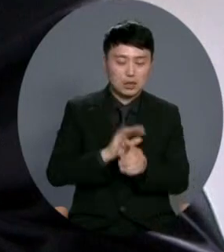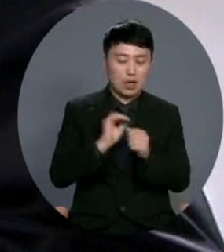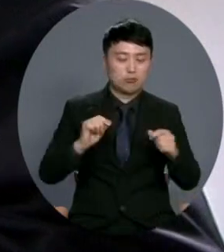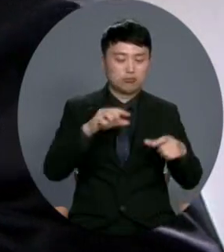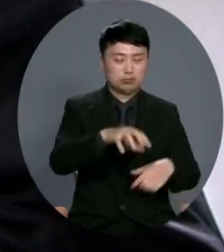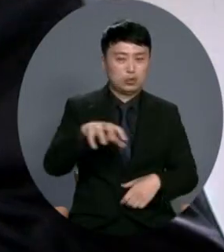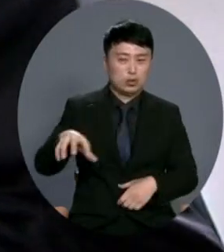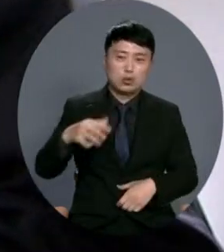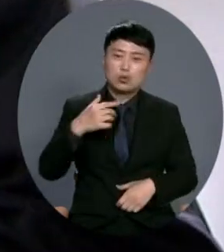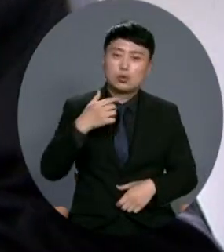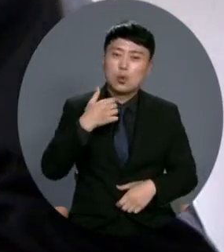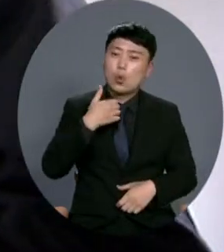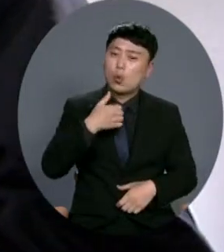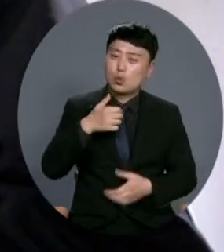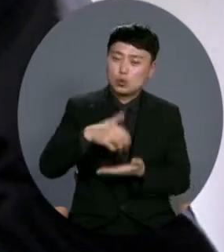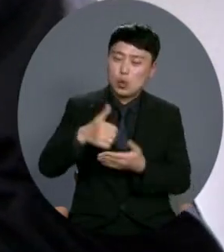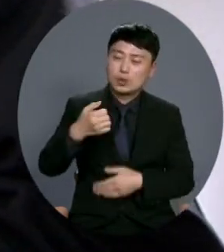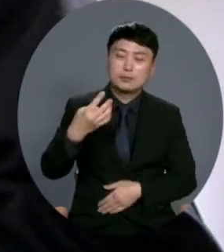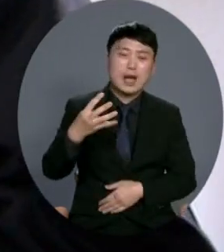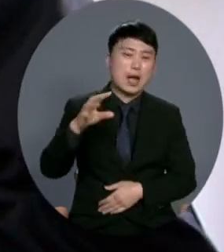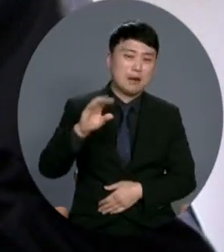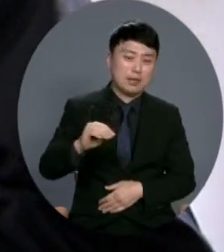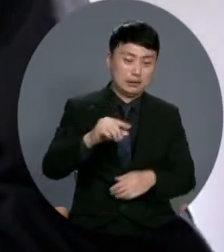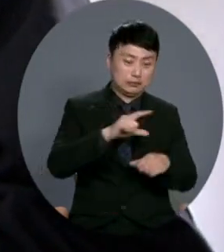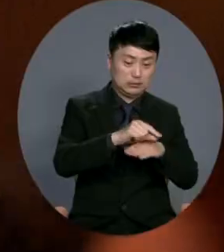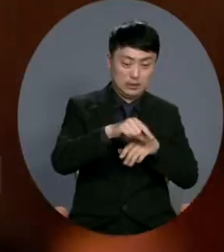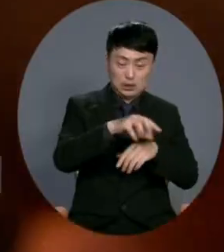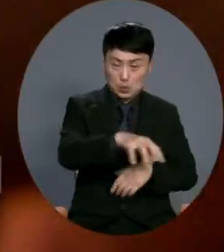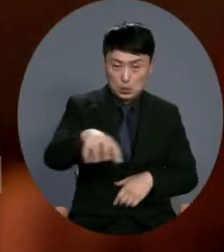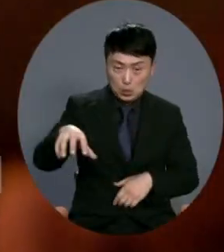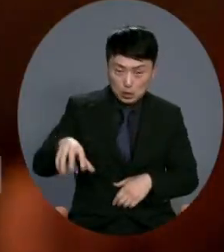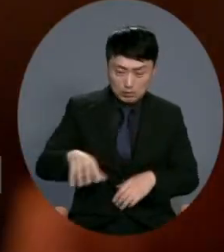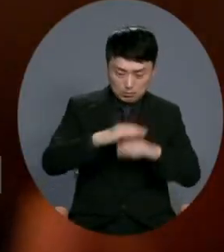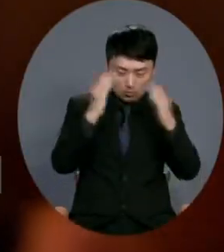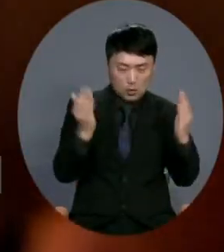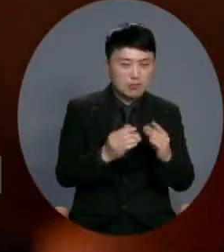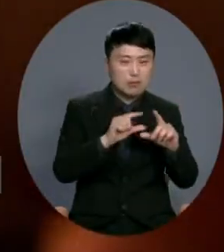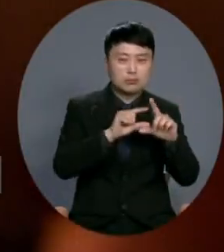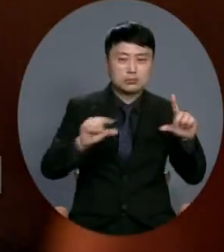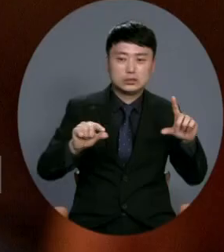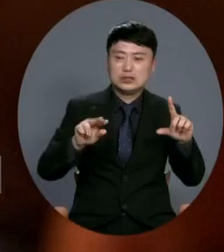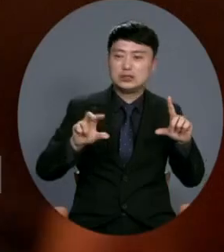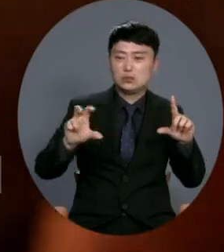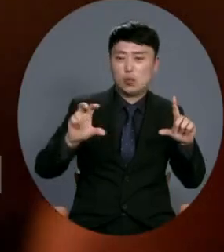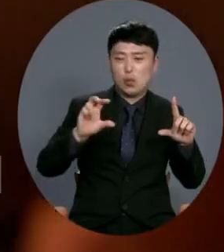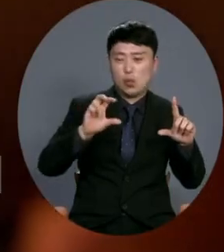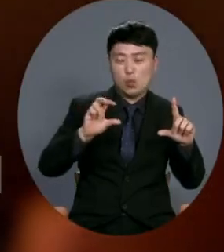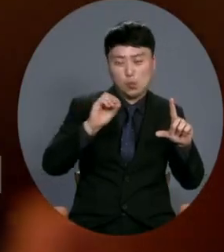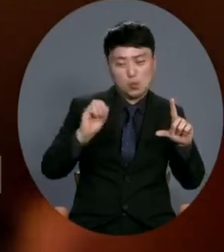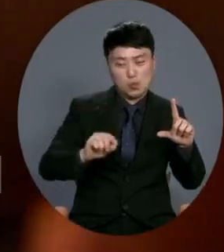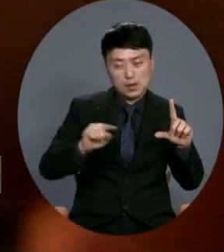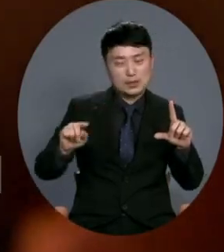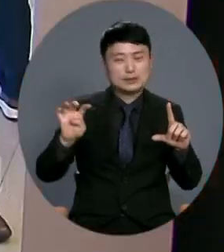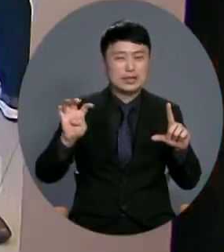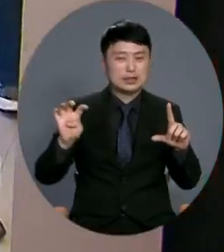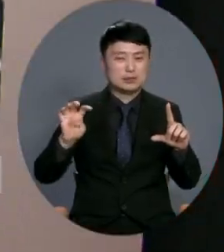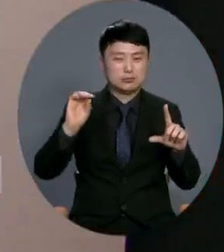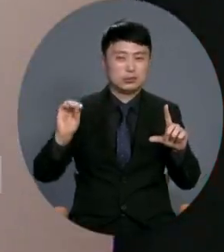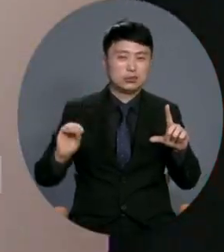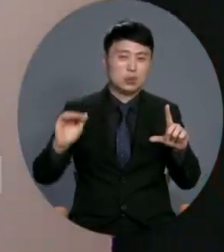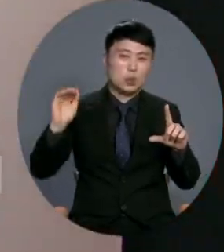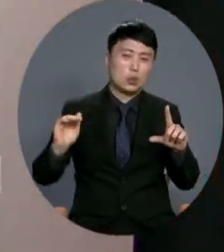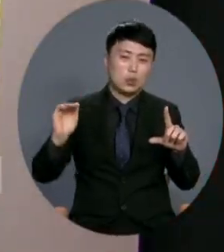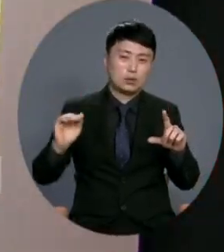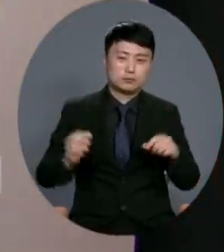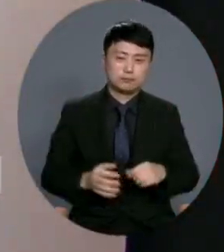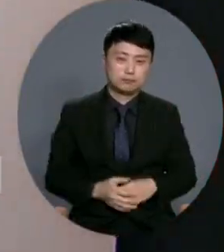경북은 54만 명으로 지자체마다 전체 인구의 25%에서 40%를 웃돕니다.